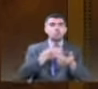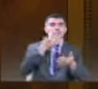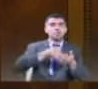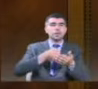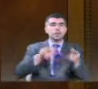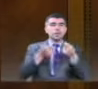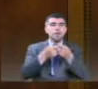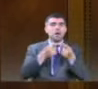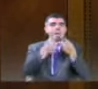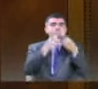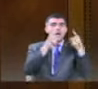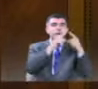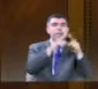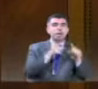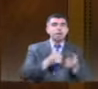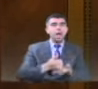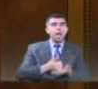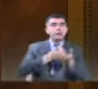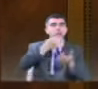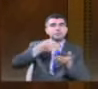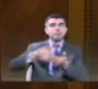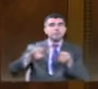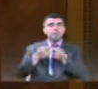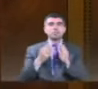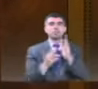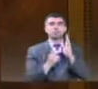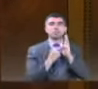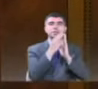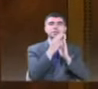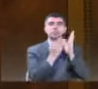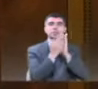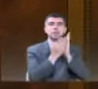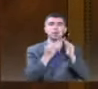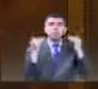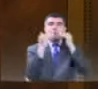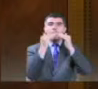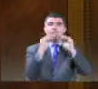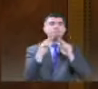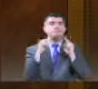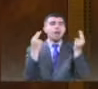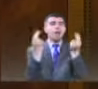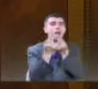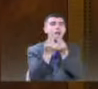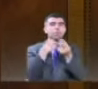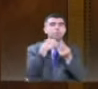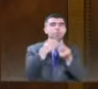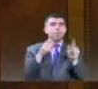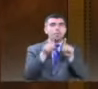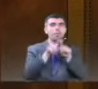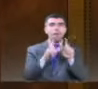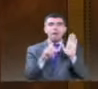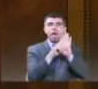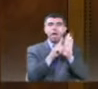من المكاسب ووضعته في مرتبة مشرفة بين دول تشبهه في كل شيء إلا في الديمقراطية